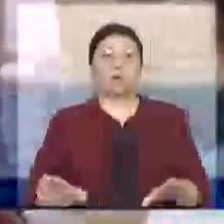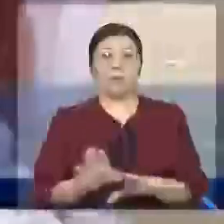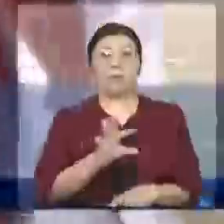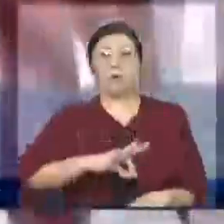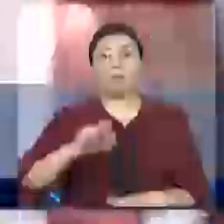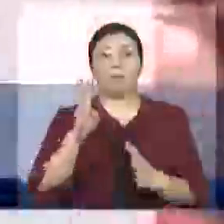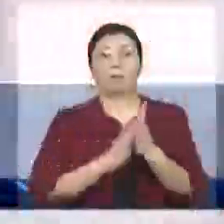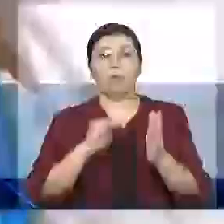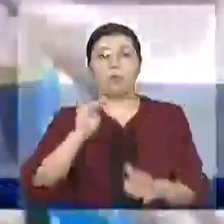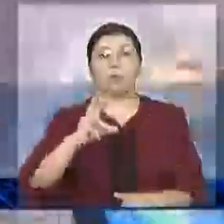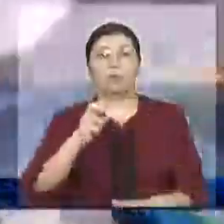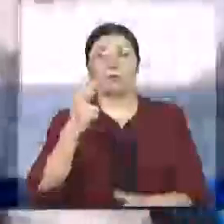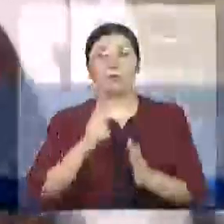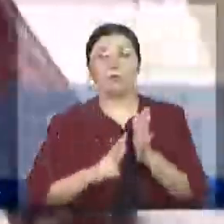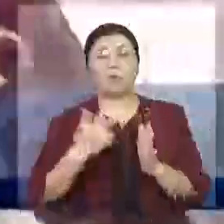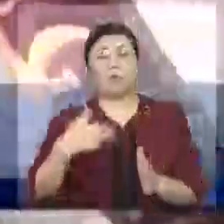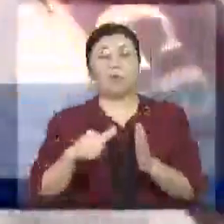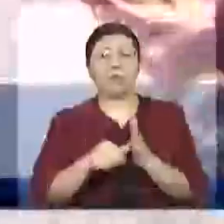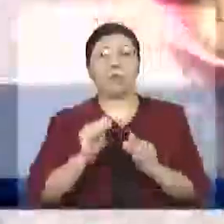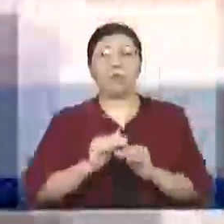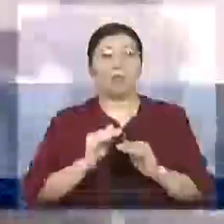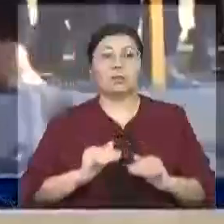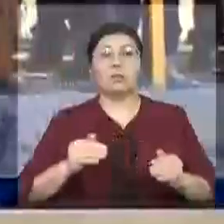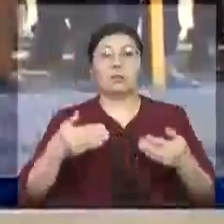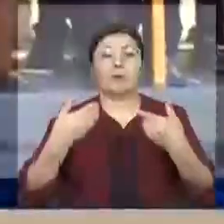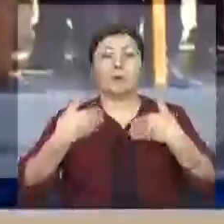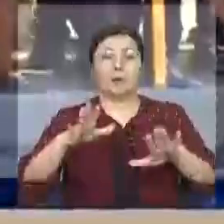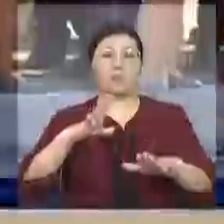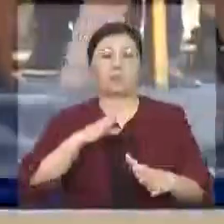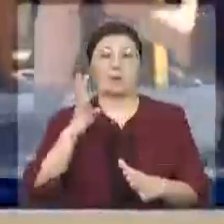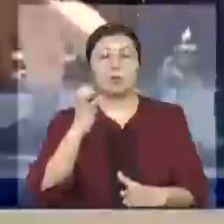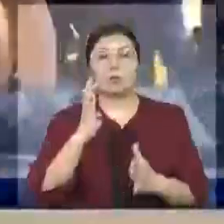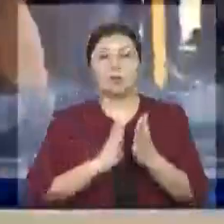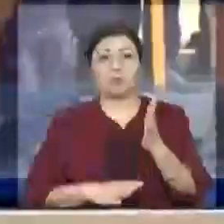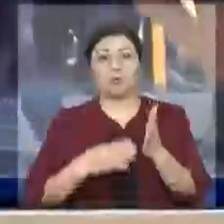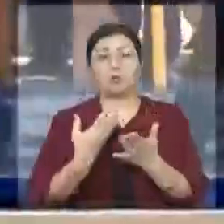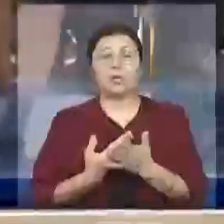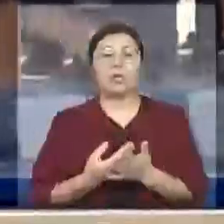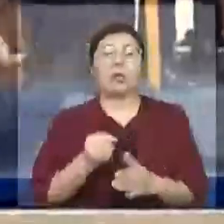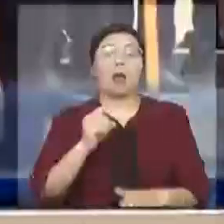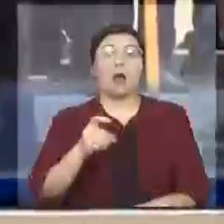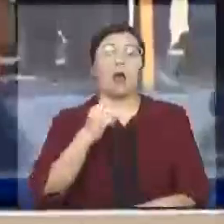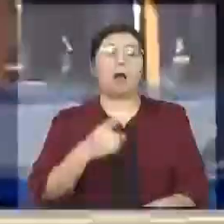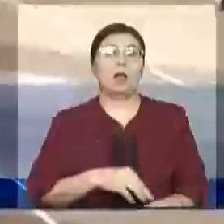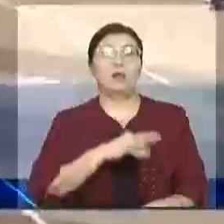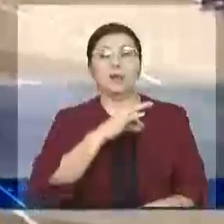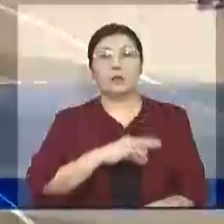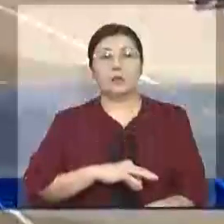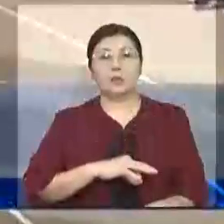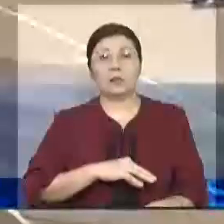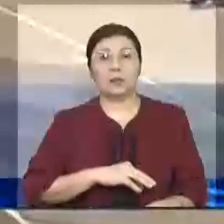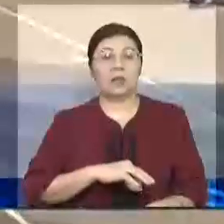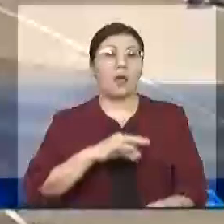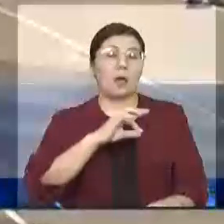аймақта 9236 оқушы мектеп бітірді. Оның ішінде 490 оқушы алтын белгіден үмітті болды. Дегенмен тапсырылған